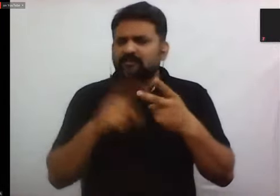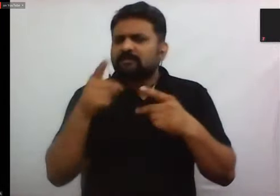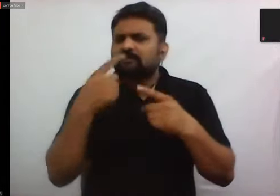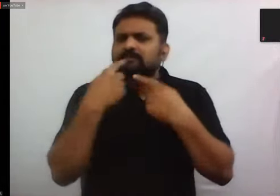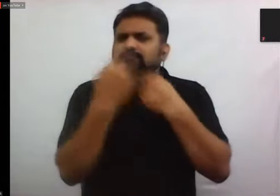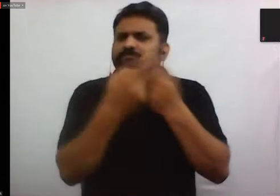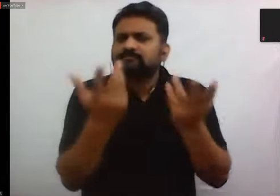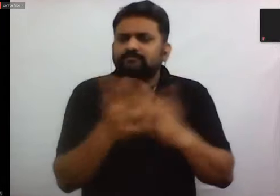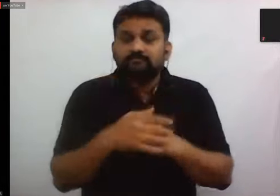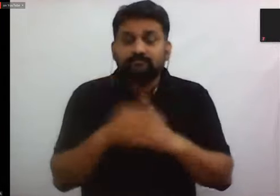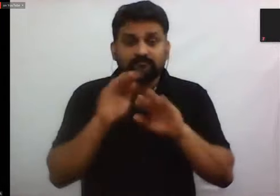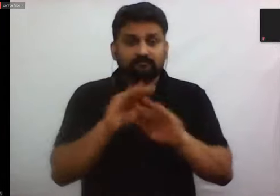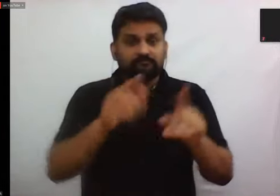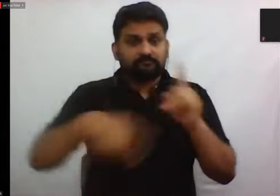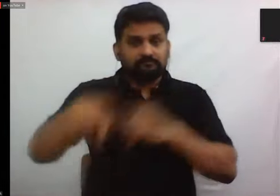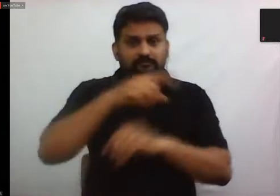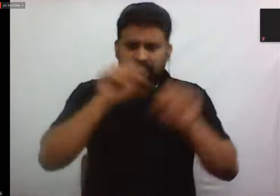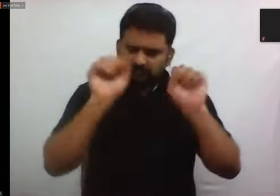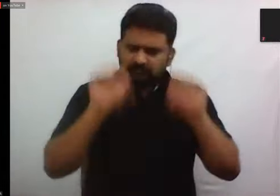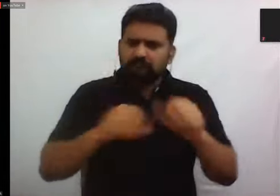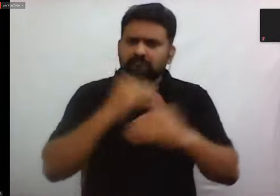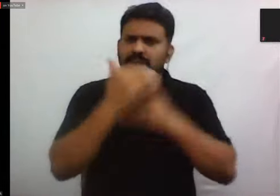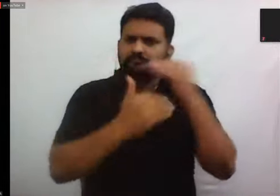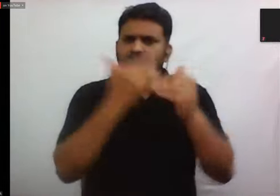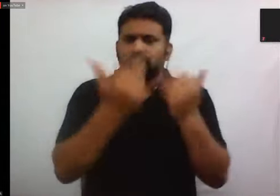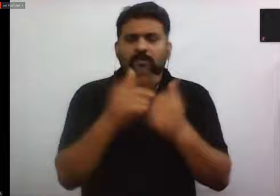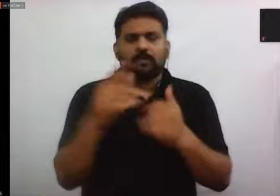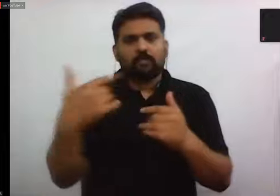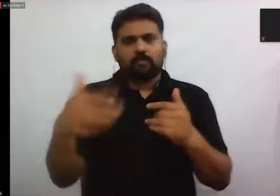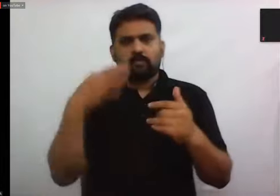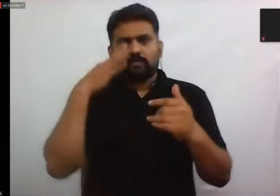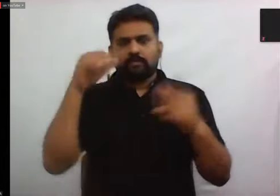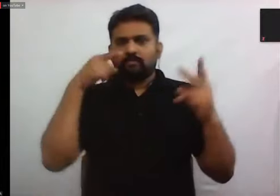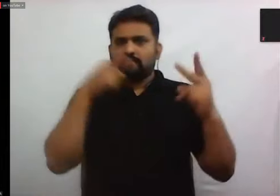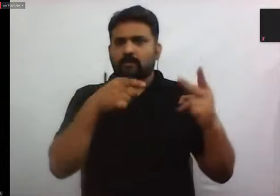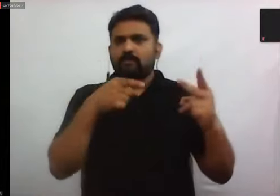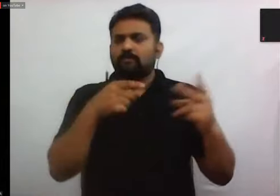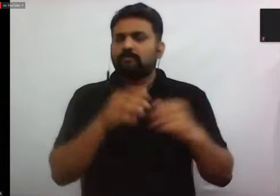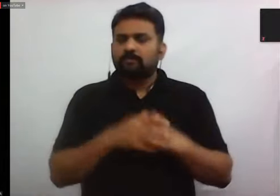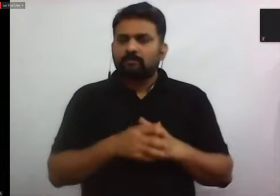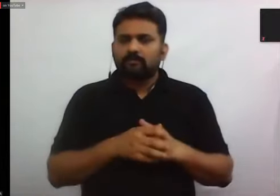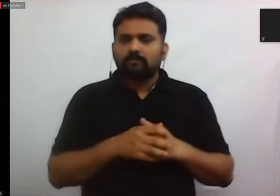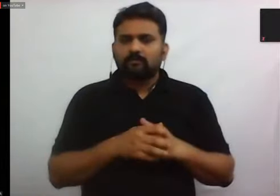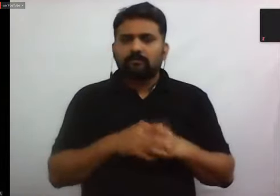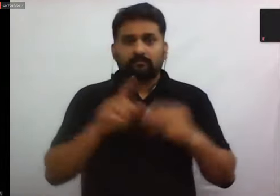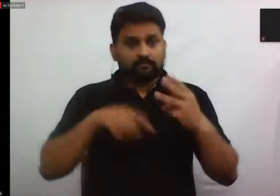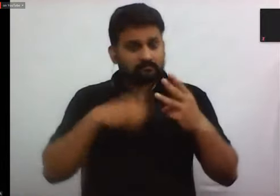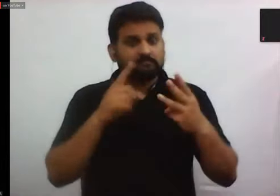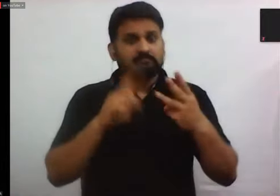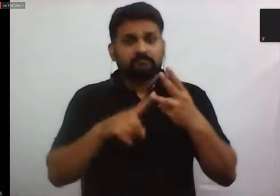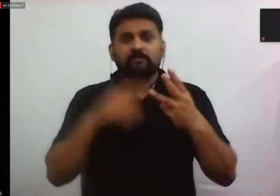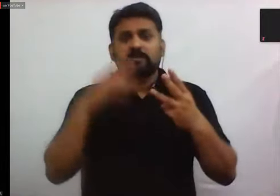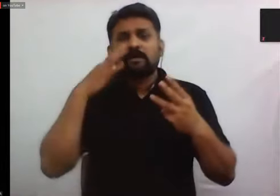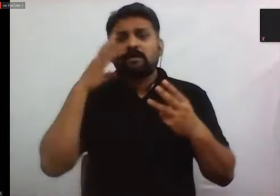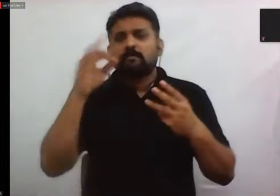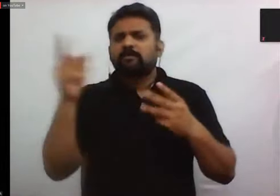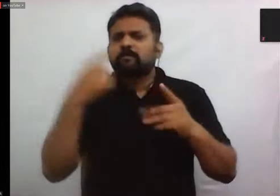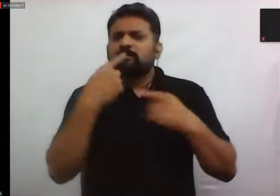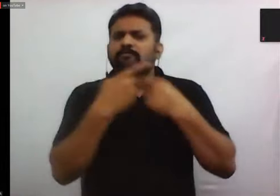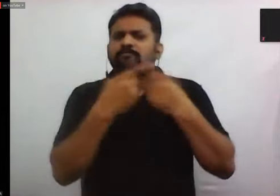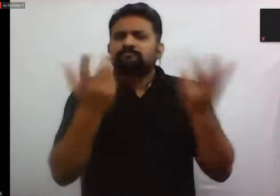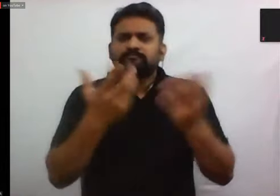ऑल चिल्ड्रन कैन प्रोग्रेस, तो वो भी बहुत ही अच्छा पॉइंट है। और फिर एक बहुत ही महत्वपूर्ण पॉइंट जो आपने बोला